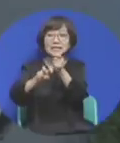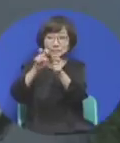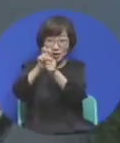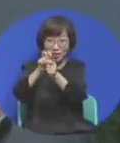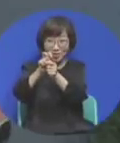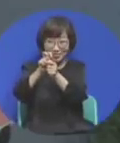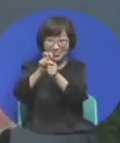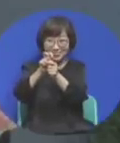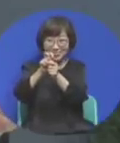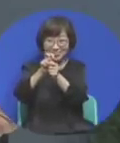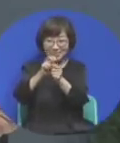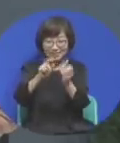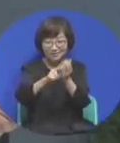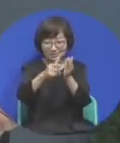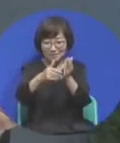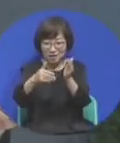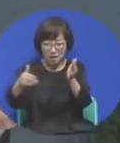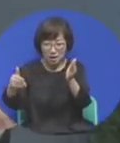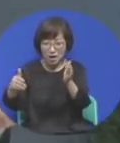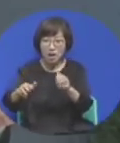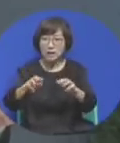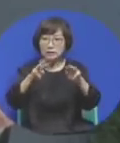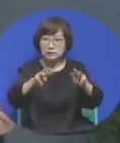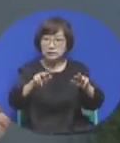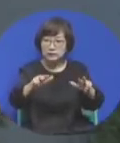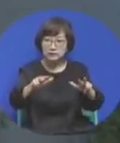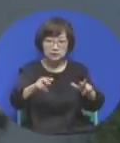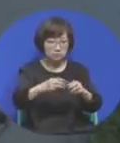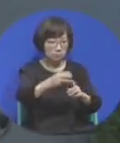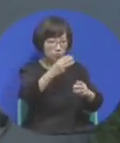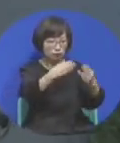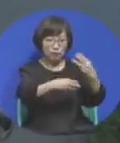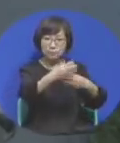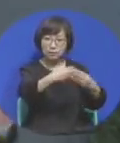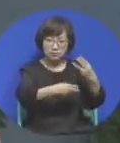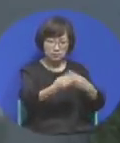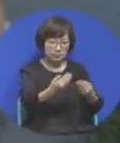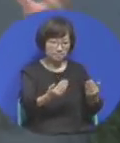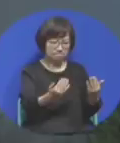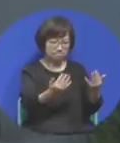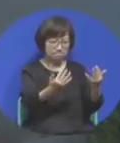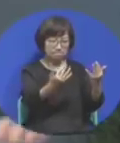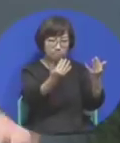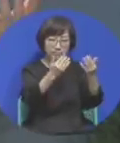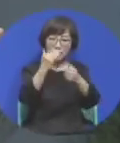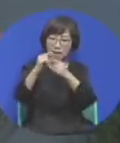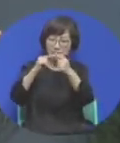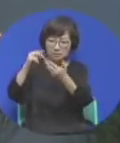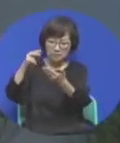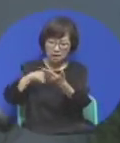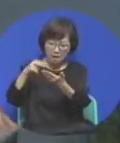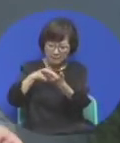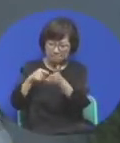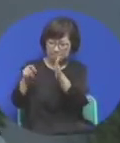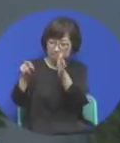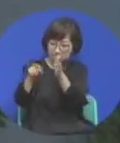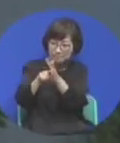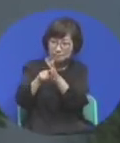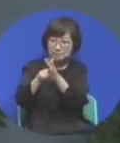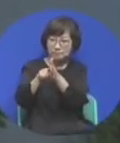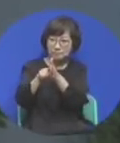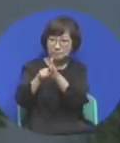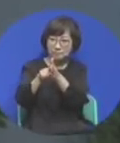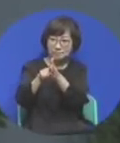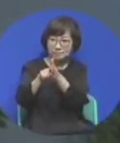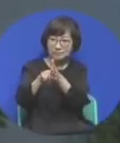제대로 알아듣는 렘넌트들이 심지어는 교수 자리도 들어가고요. 저 위에 들어서 일어나기 시작했어요. And for the past 20